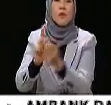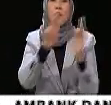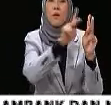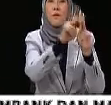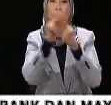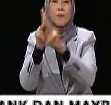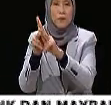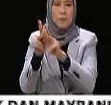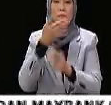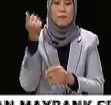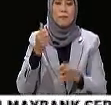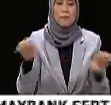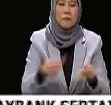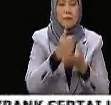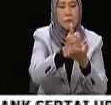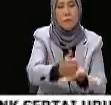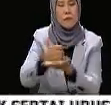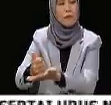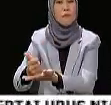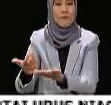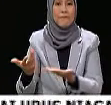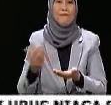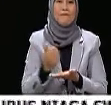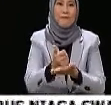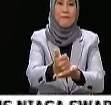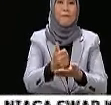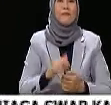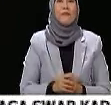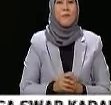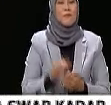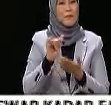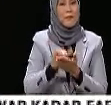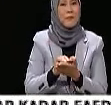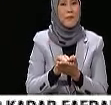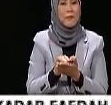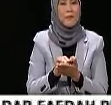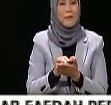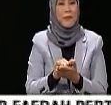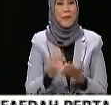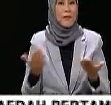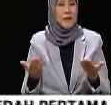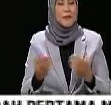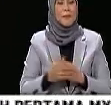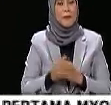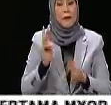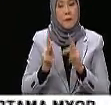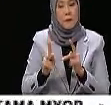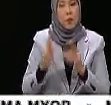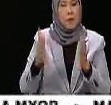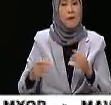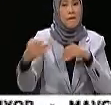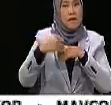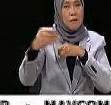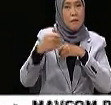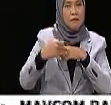Maka kita takkan buat sejauh yang satunya kita bekerja Anggaplah itu sebagai pengecut saja ditengah jalan kalau mereka fitnah